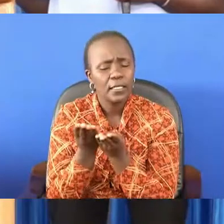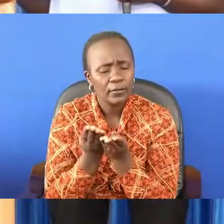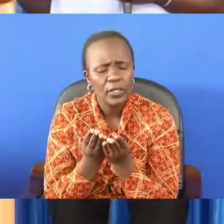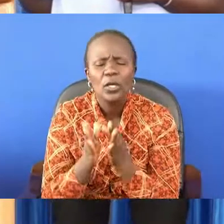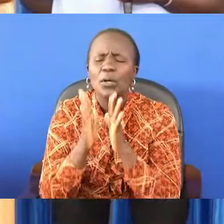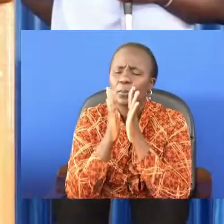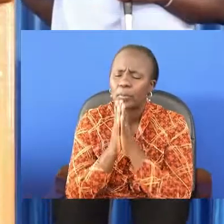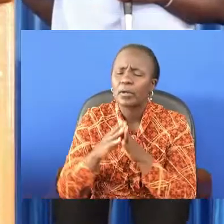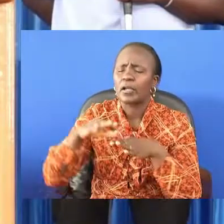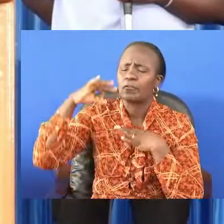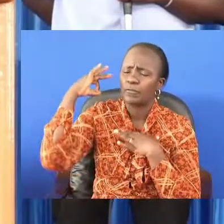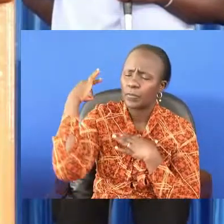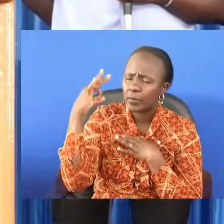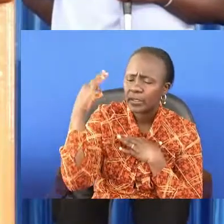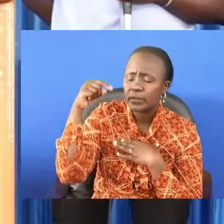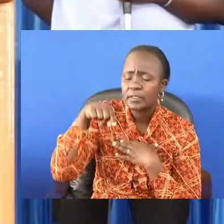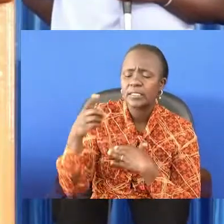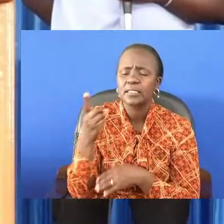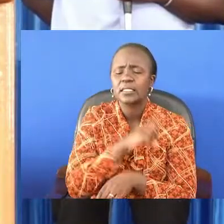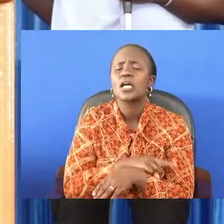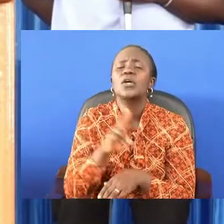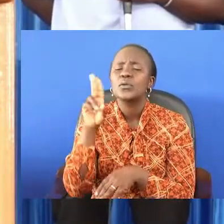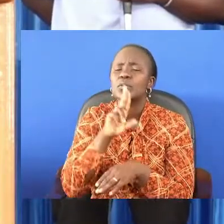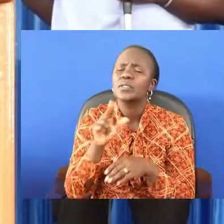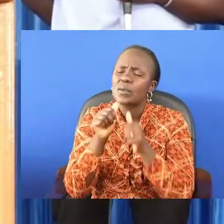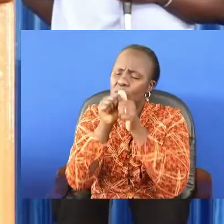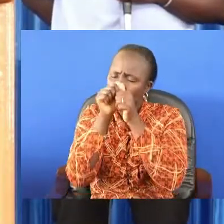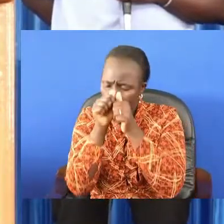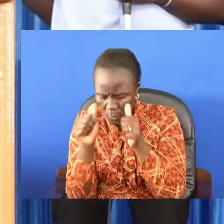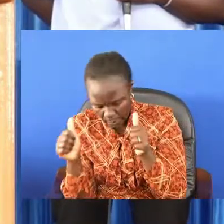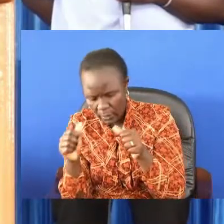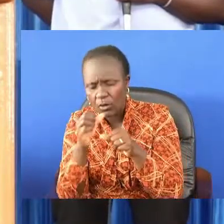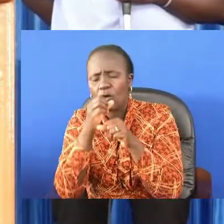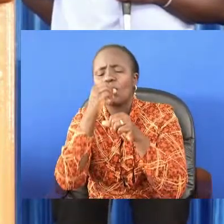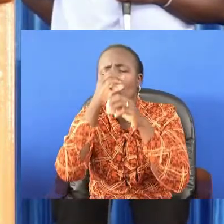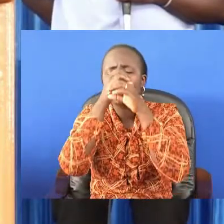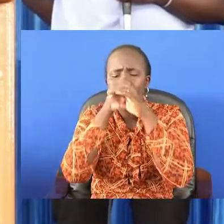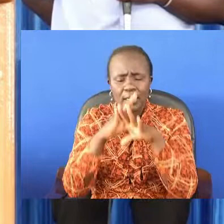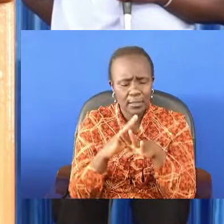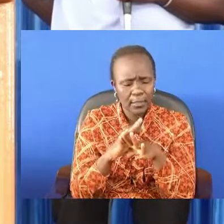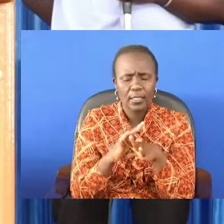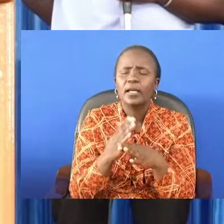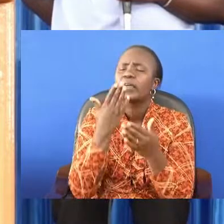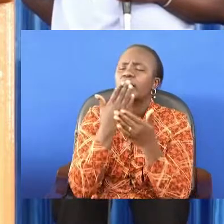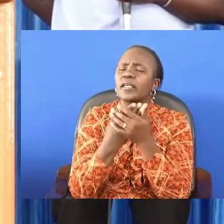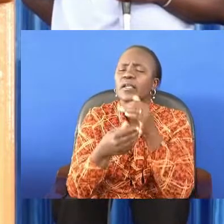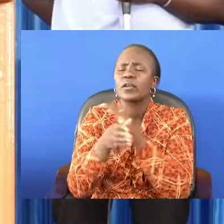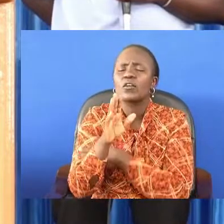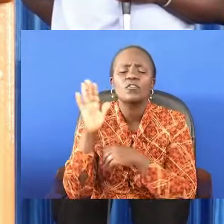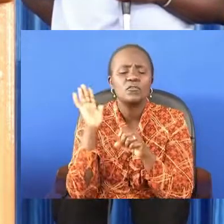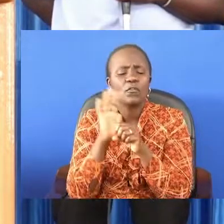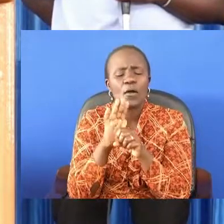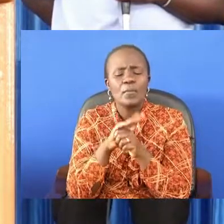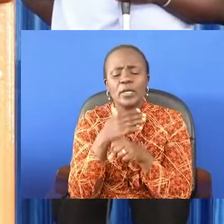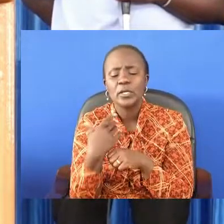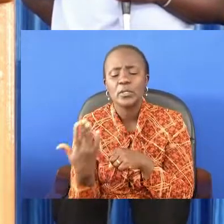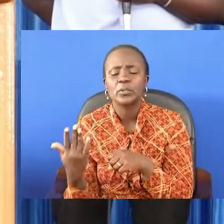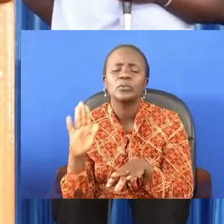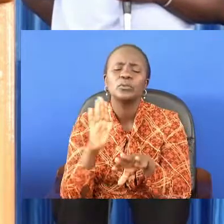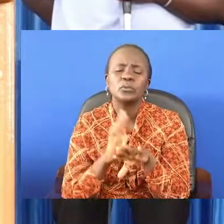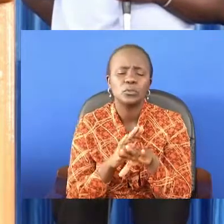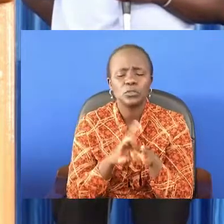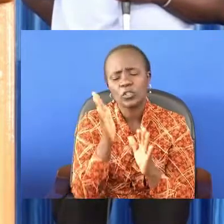naombea mnenaji wa siku ya leo, ukamtumia kama chombo chako ja baraka. Asante Mungu kwa ajili ya mengi mazuri